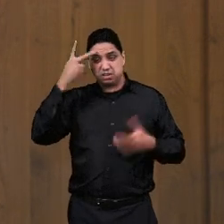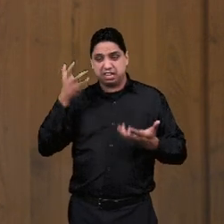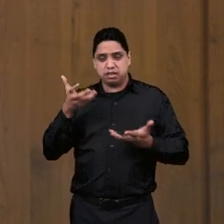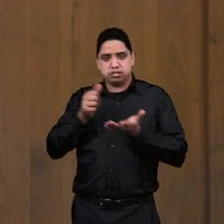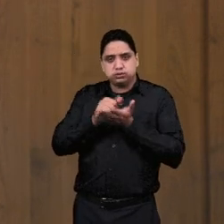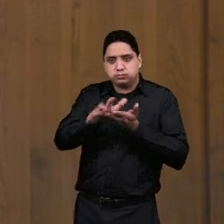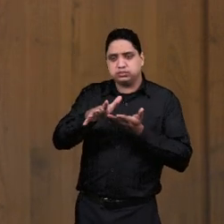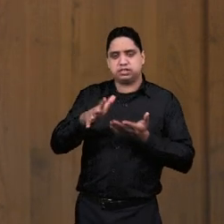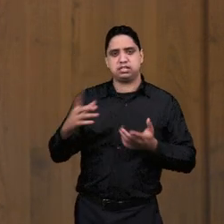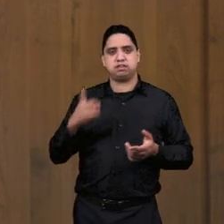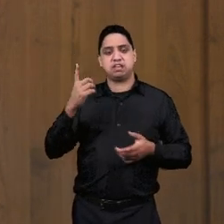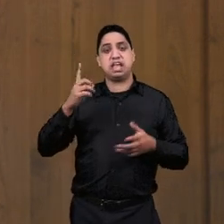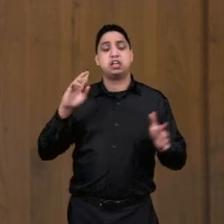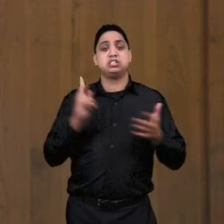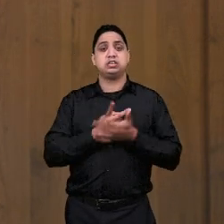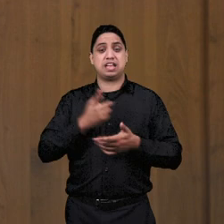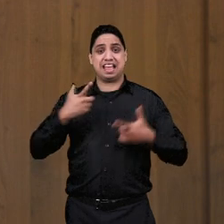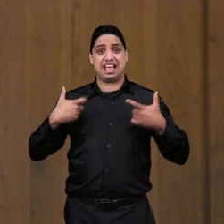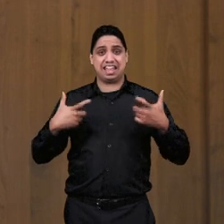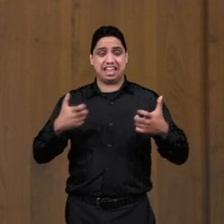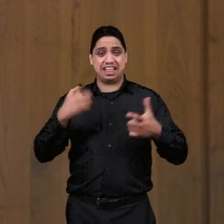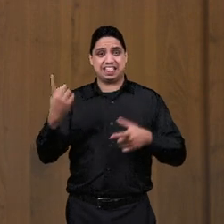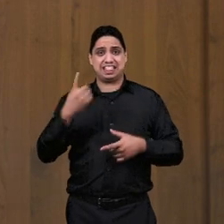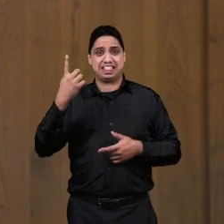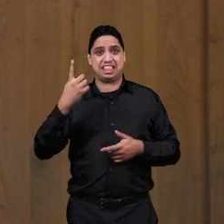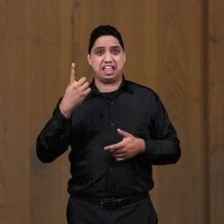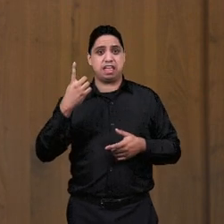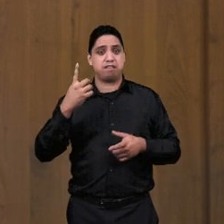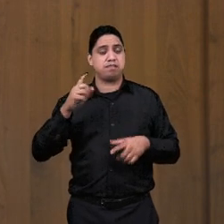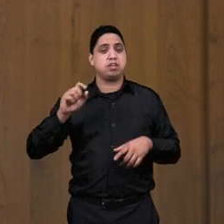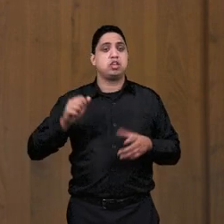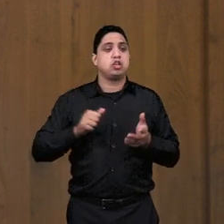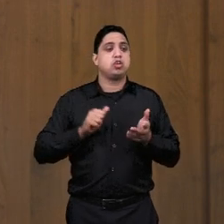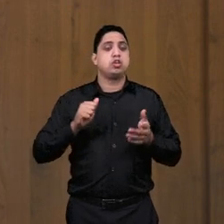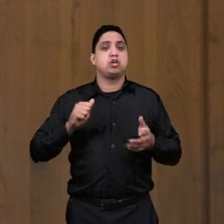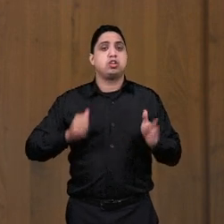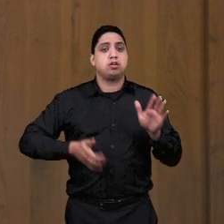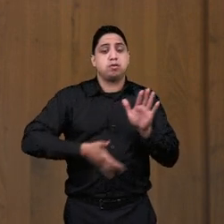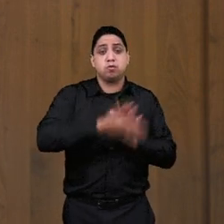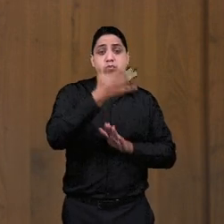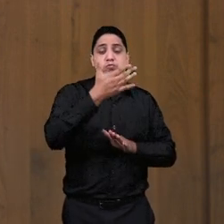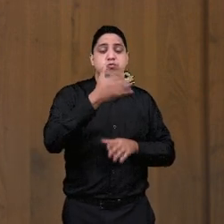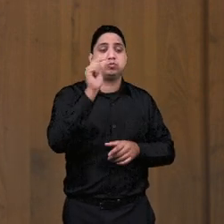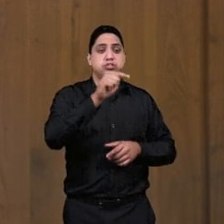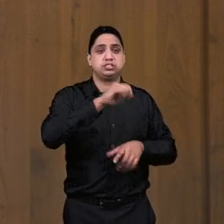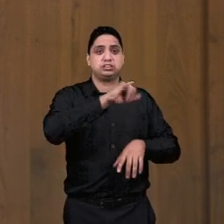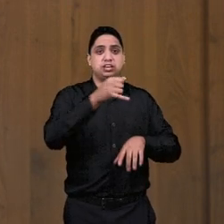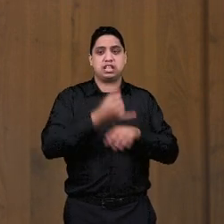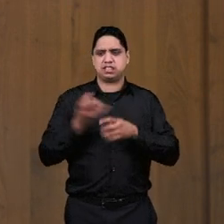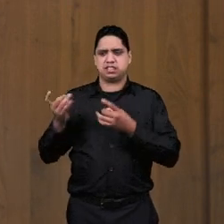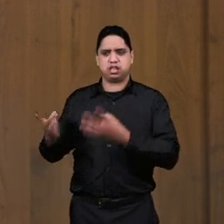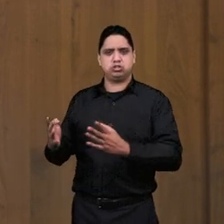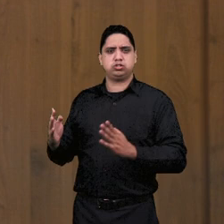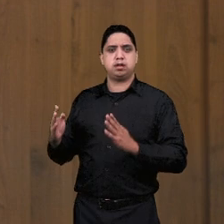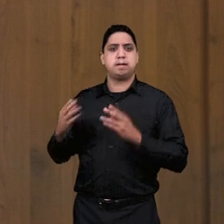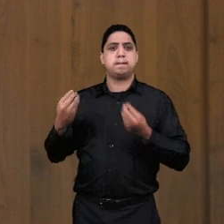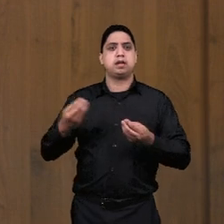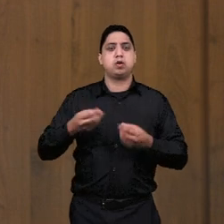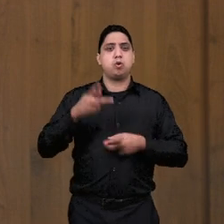afin que le peuple ne souffre pas. Il a quitté Jérusalem, il a laissé son palais, il est allé vers Baorim.